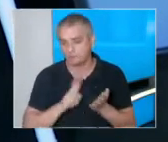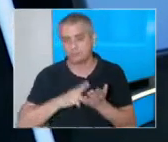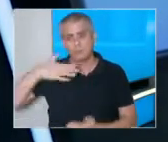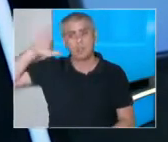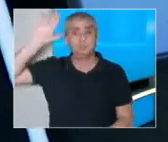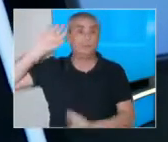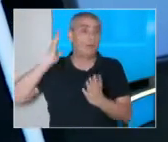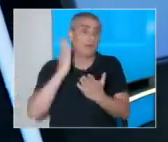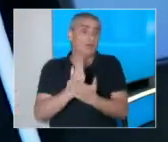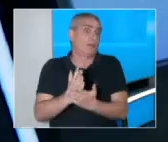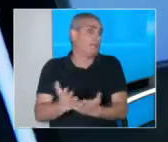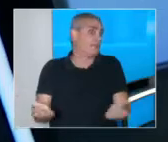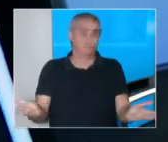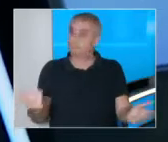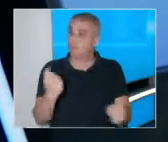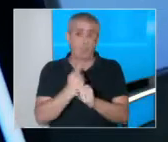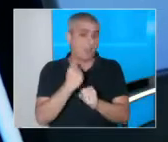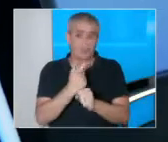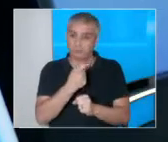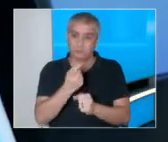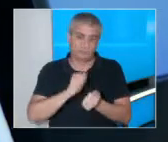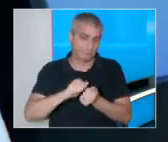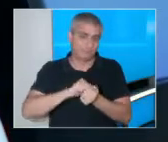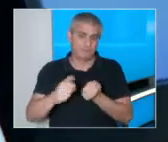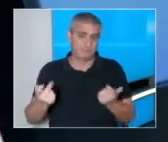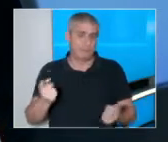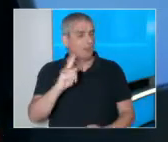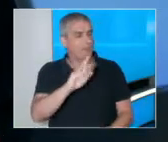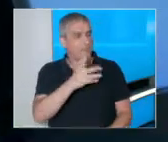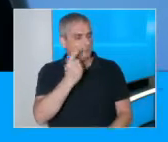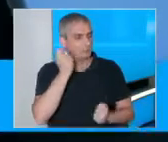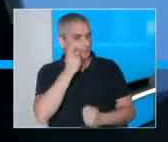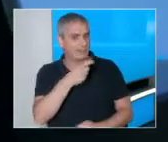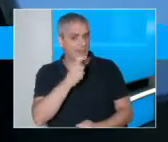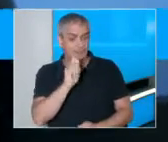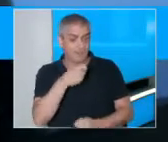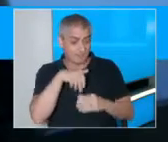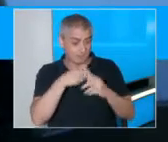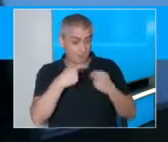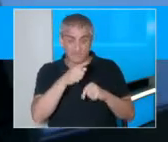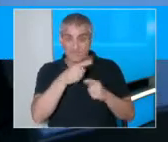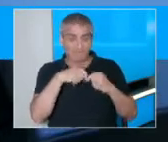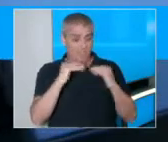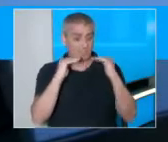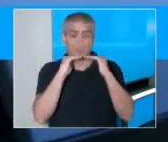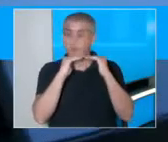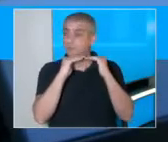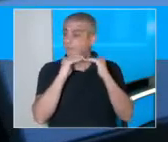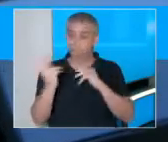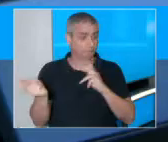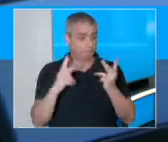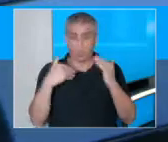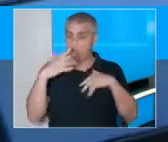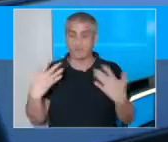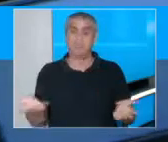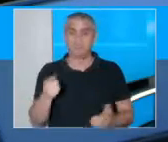ההצבעה, שבמילא יצרו בה רמיסה כן, לוגית. אבל מה שמדהים זה שדווקא בוועדה שהיא ועדה פריטטית, שאין לשום צד